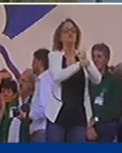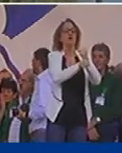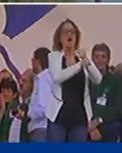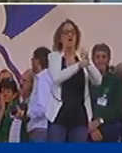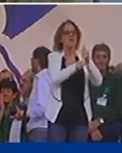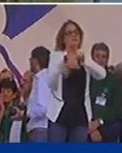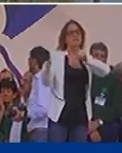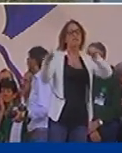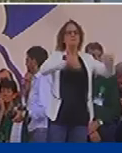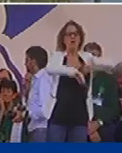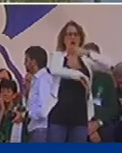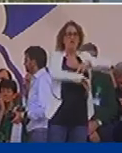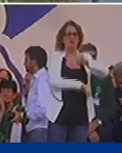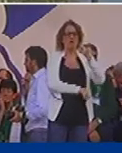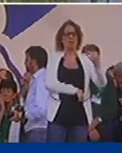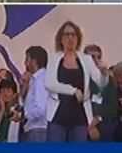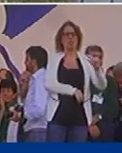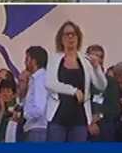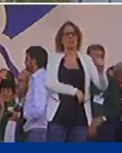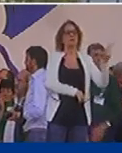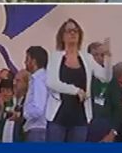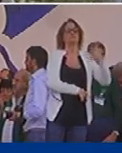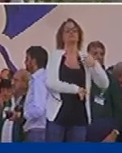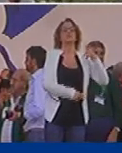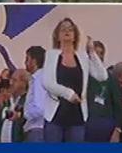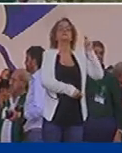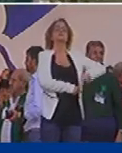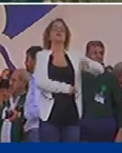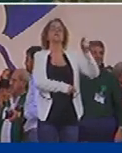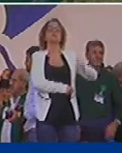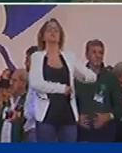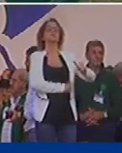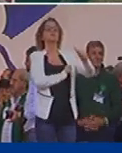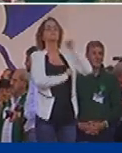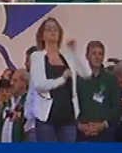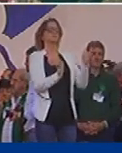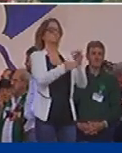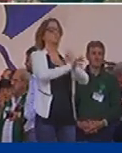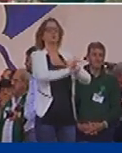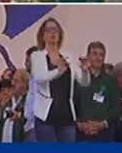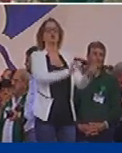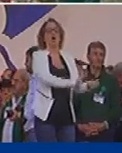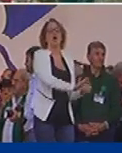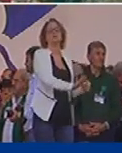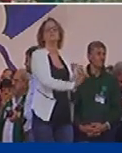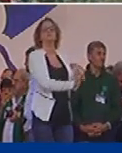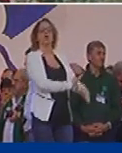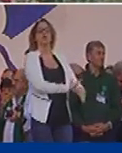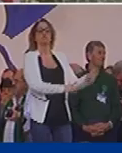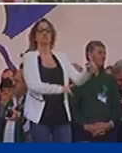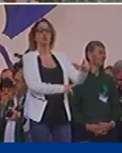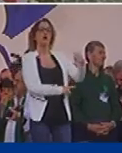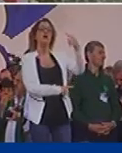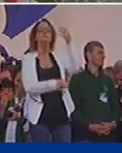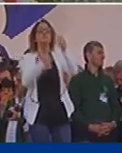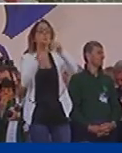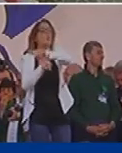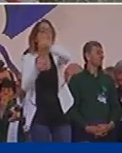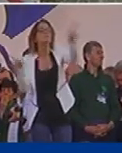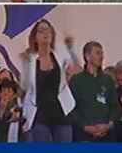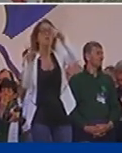alla settimana e hanno le sentenze preconfezionate nel cassetto. Sulla testa, giudici